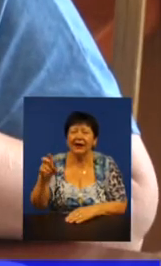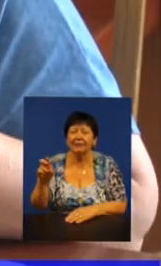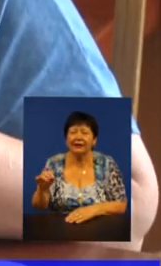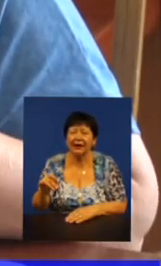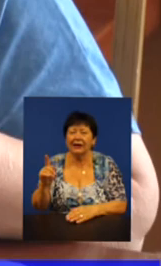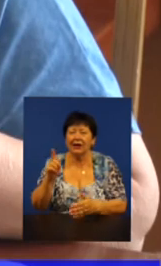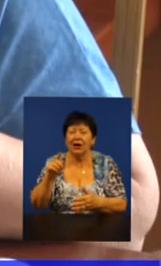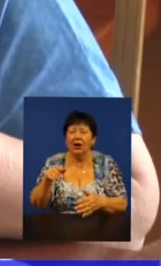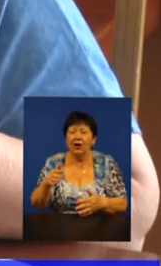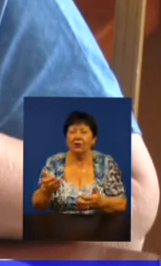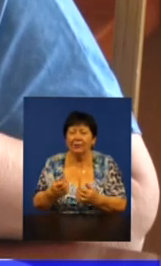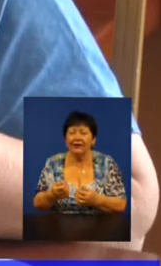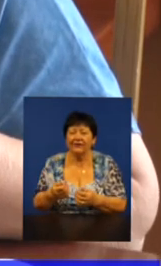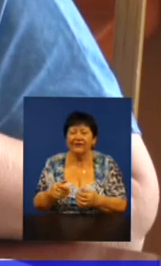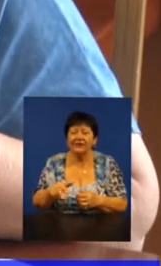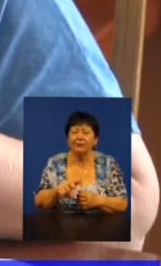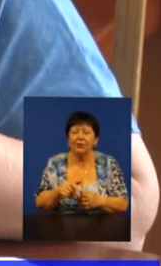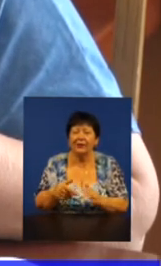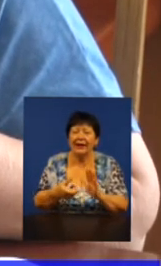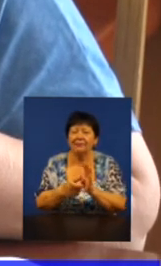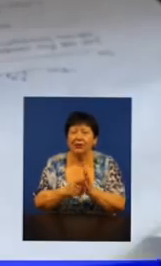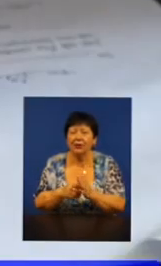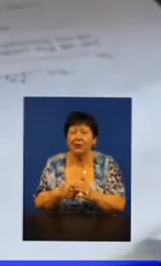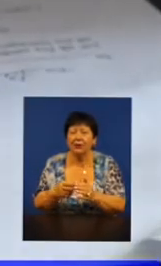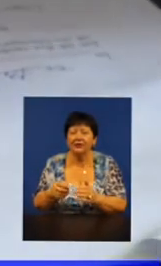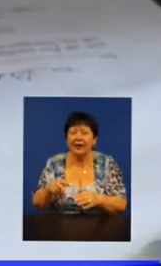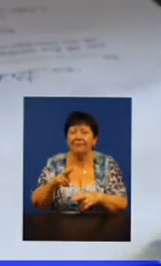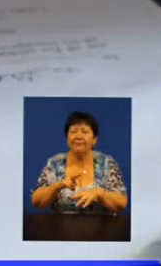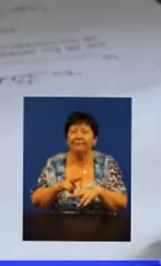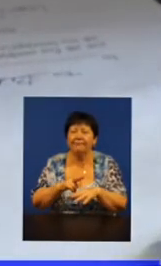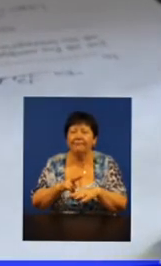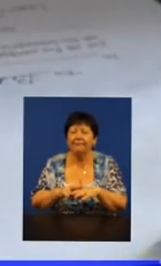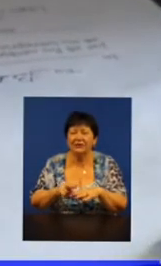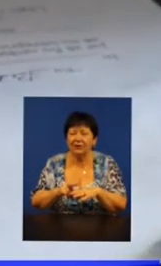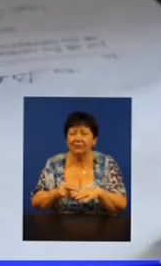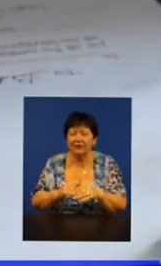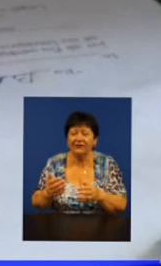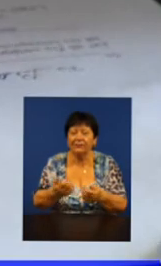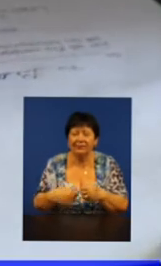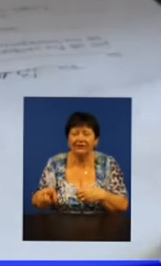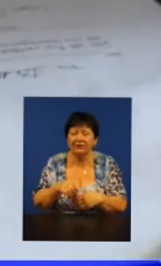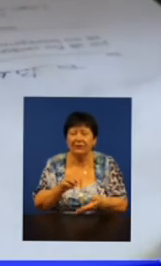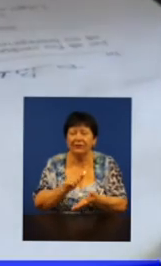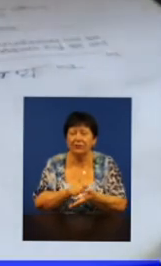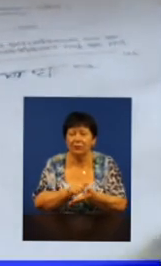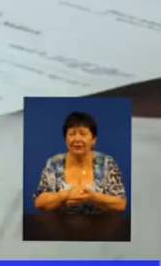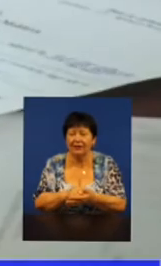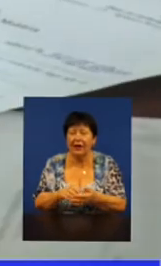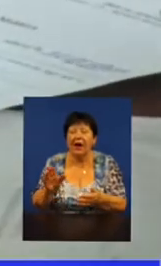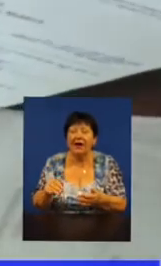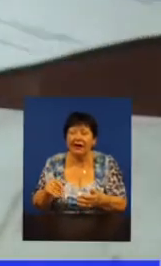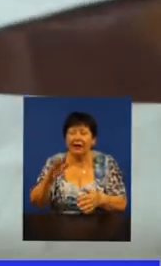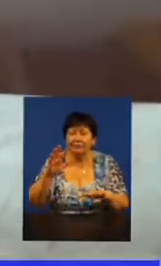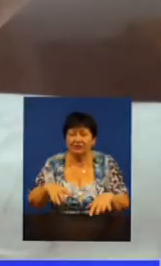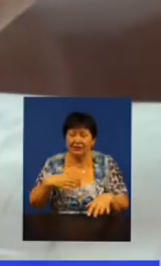să se apropie la biroul de pașapoarte pentru a primi toate actele necesare. Iar președintele raionului Cimișlia a felicitat familia Bargan